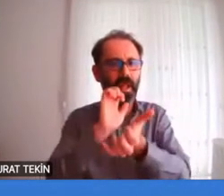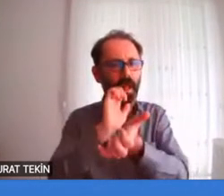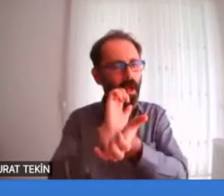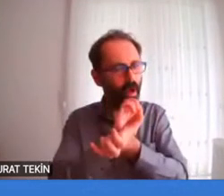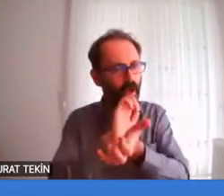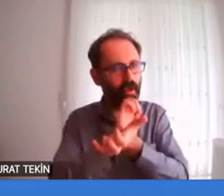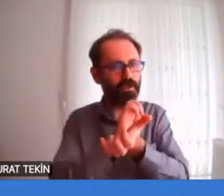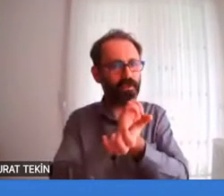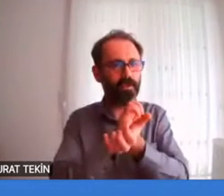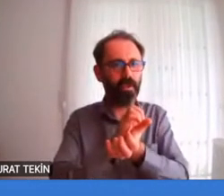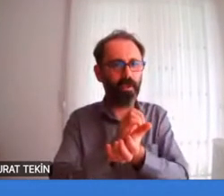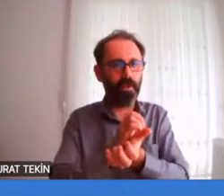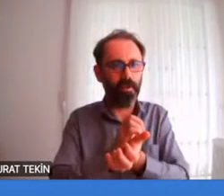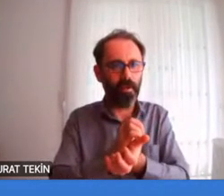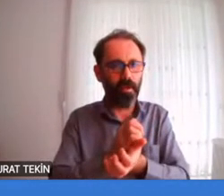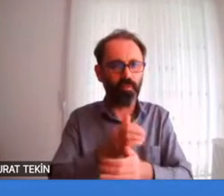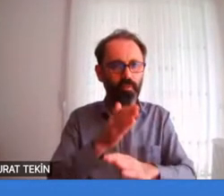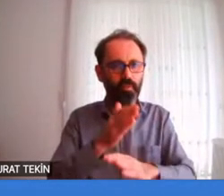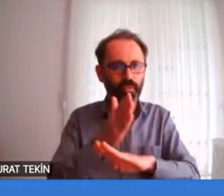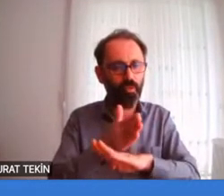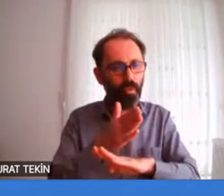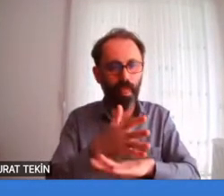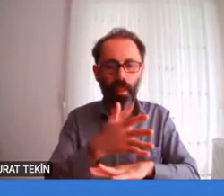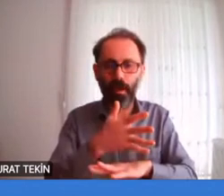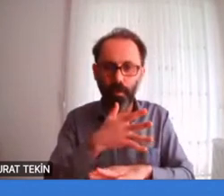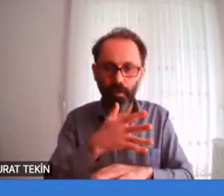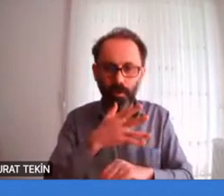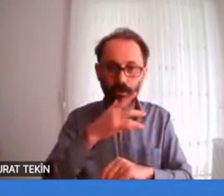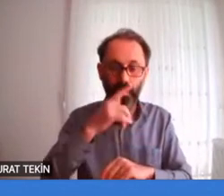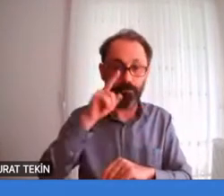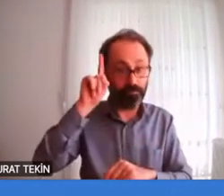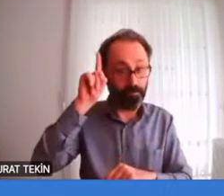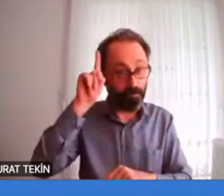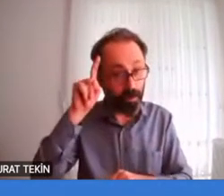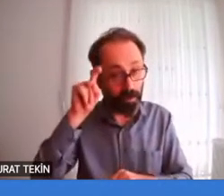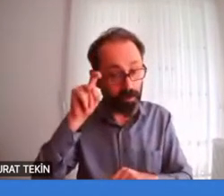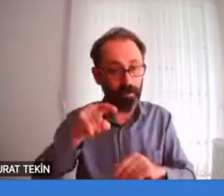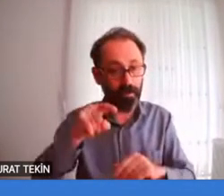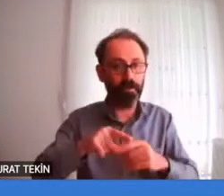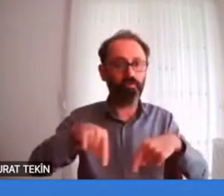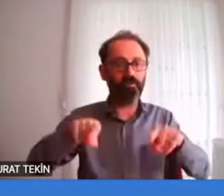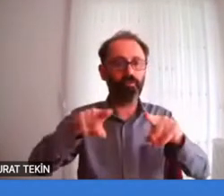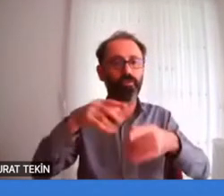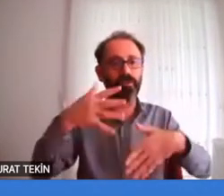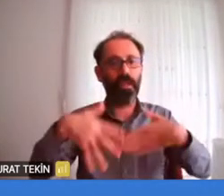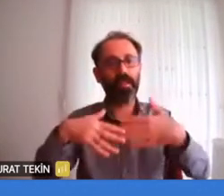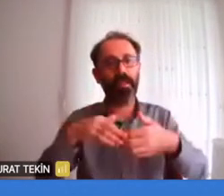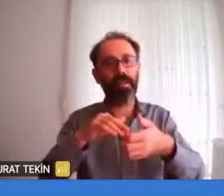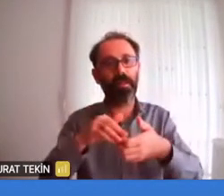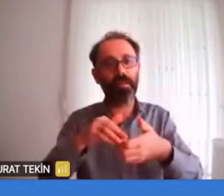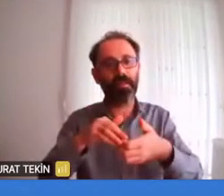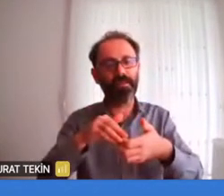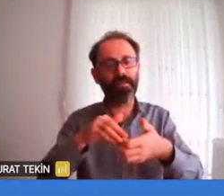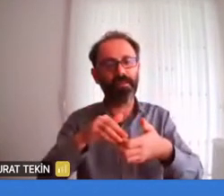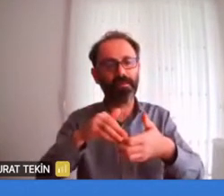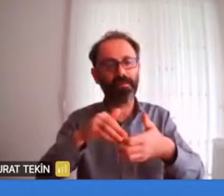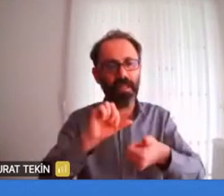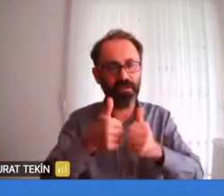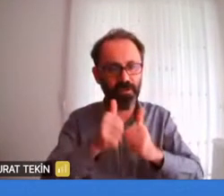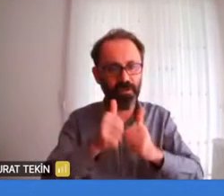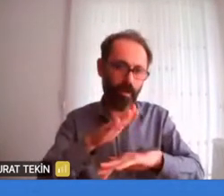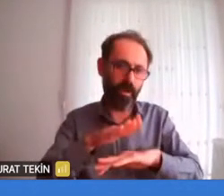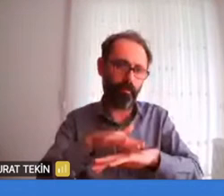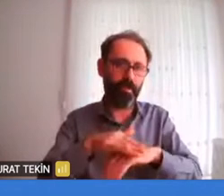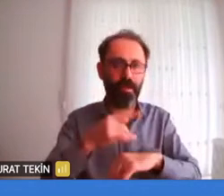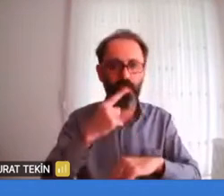ailede destek alamazsak hiçbir şekilde olmuyor. Hı hı. Bu aile... En büyük sorun